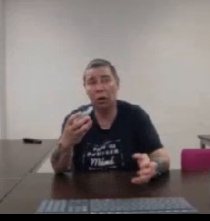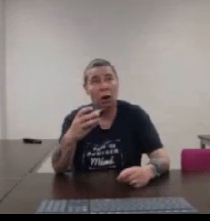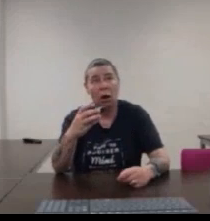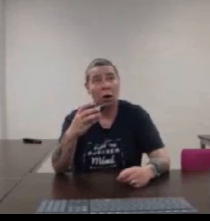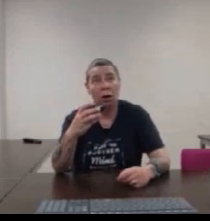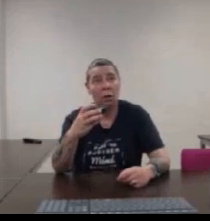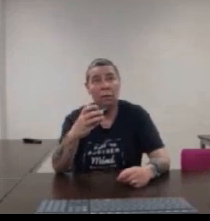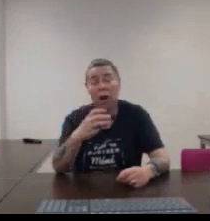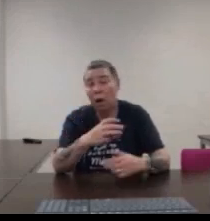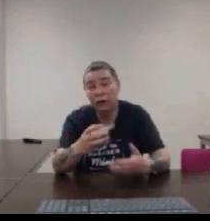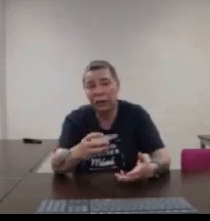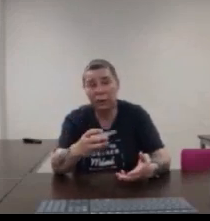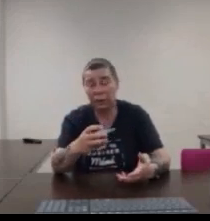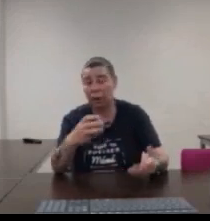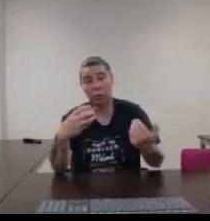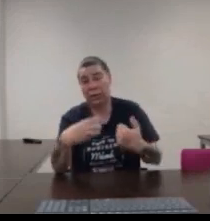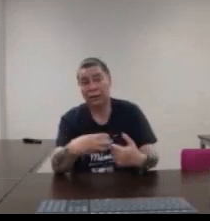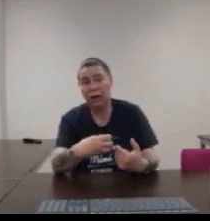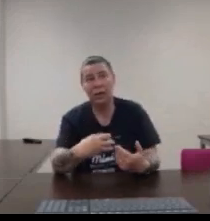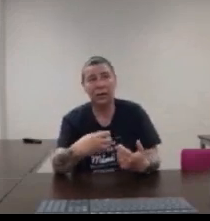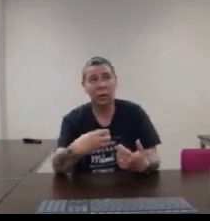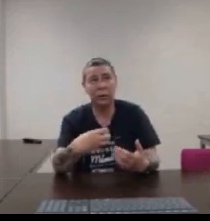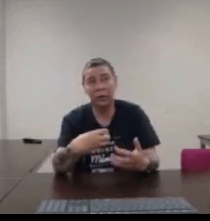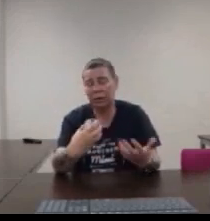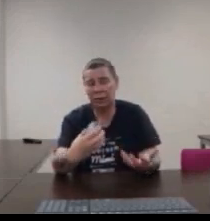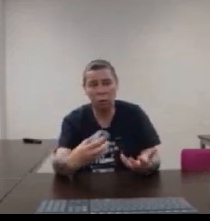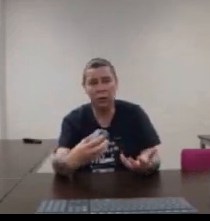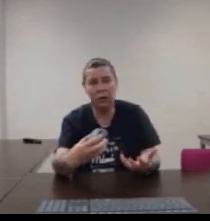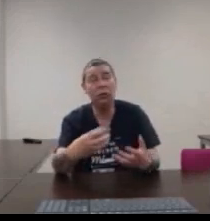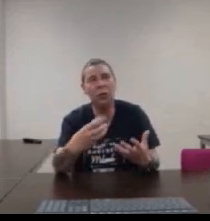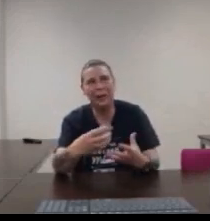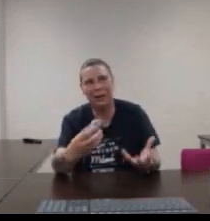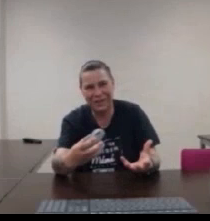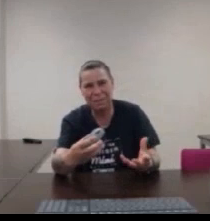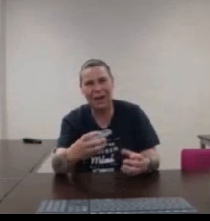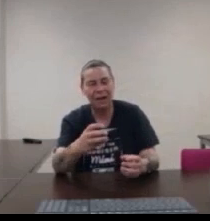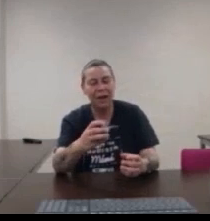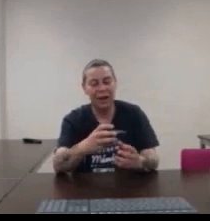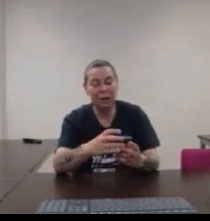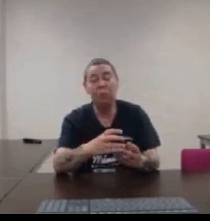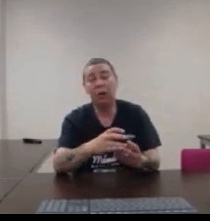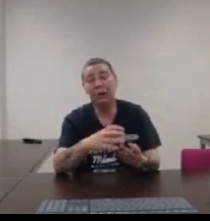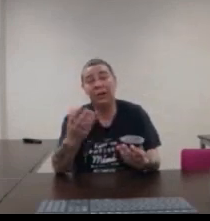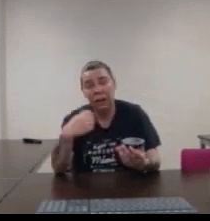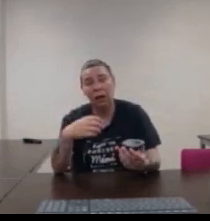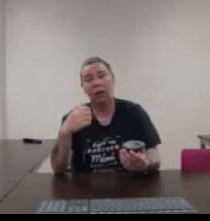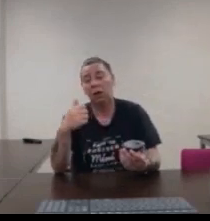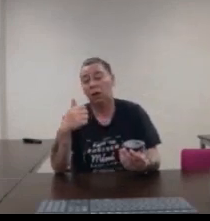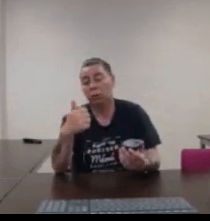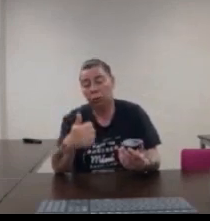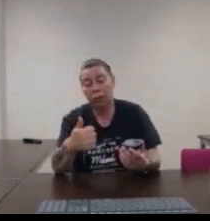temps en déplacement, etc. Donc qui avaient un ordinateur portable qui était leur outil nomade principal, et pour